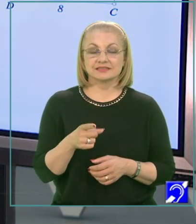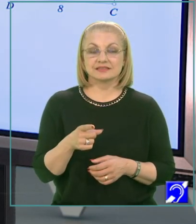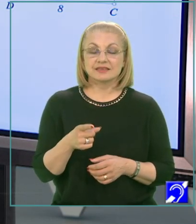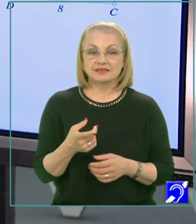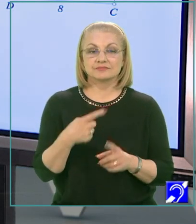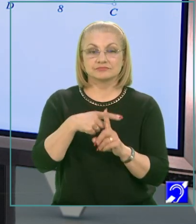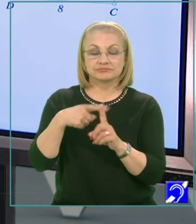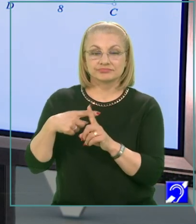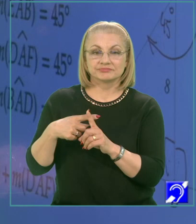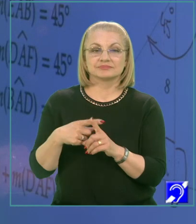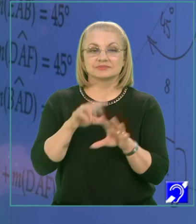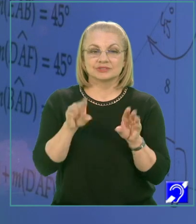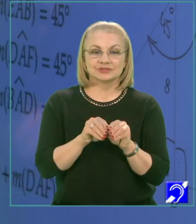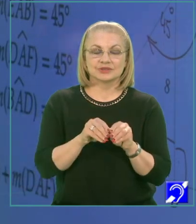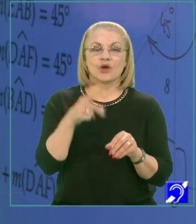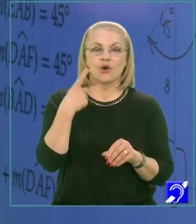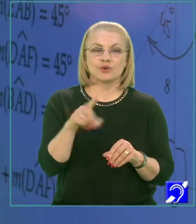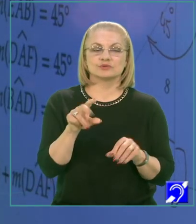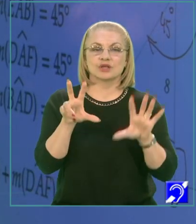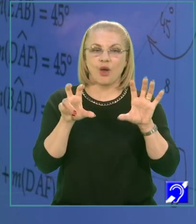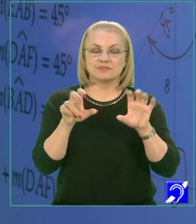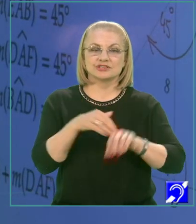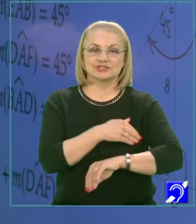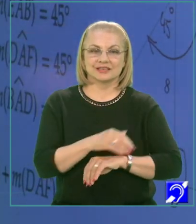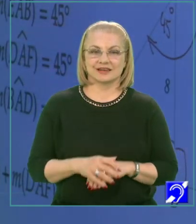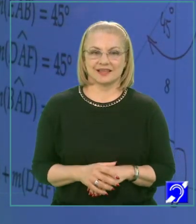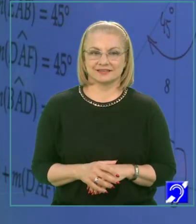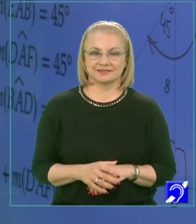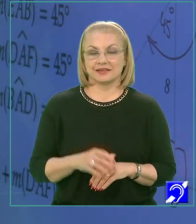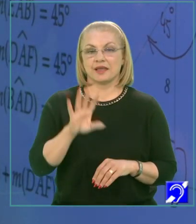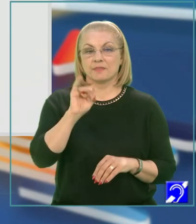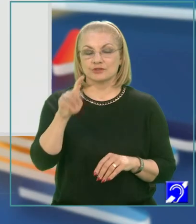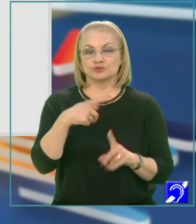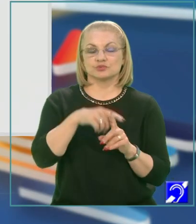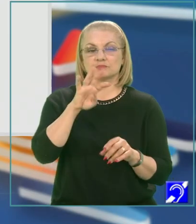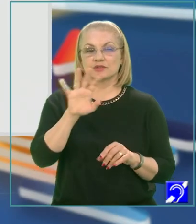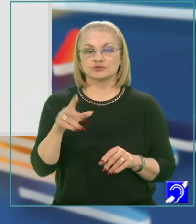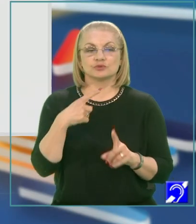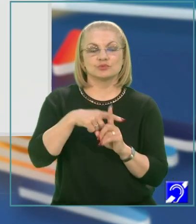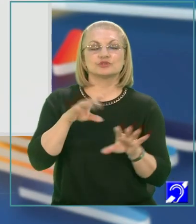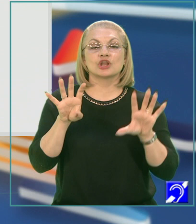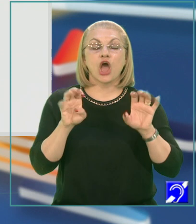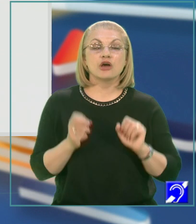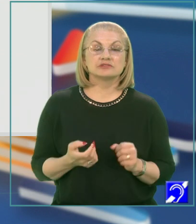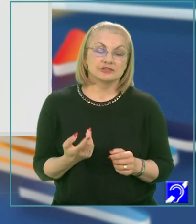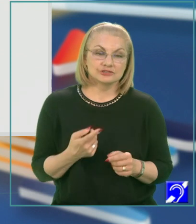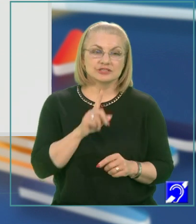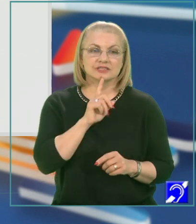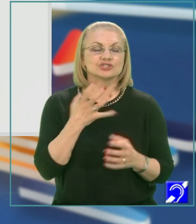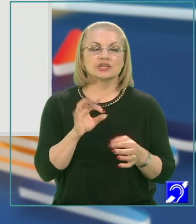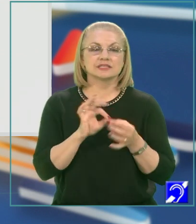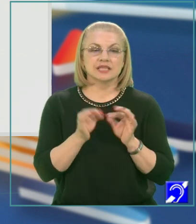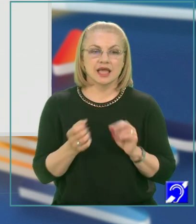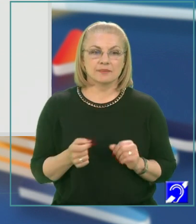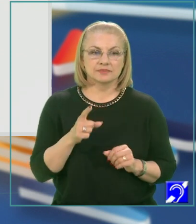trei unghiuri, și anume 180 de grade, 45 cu 45 cu 90. Ce înseamnă asta? Înseamnă că unghiul acela EAF